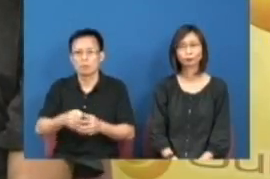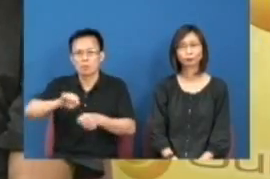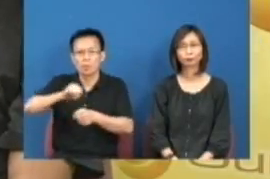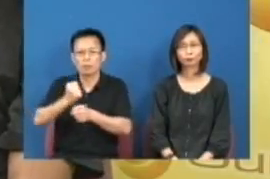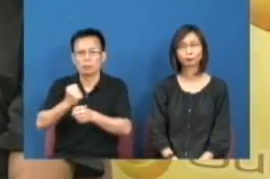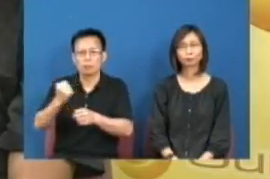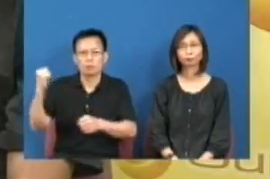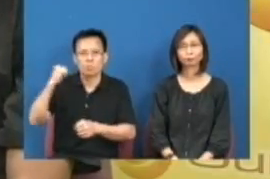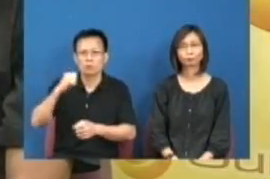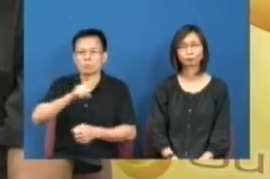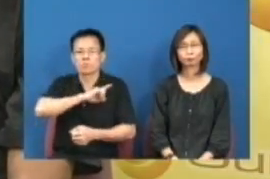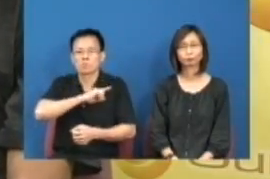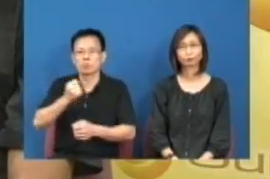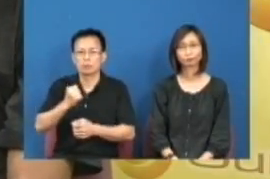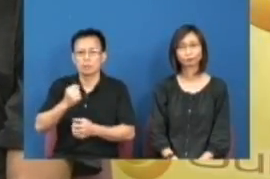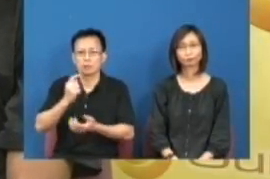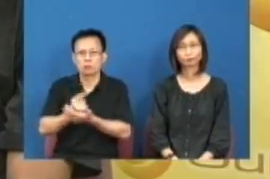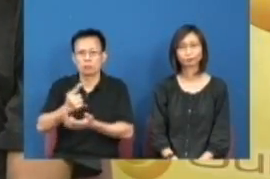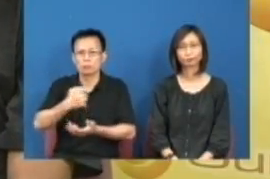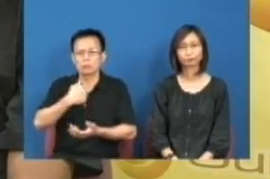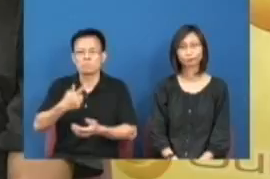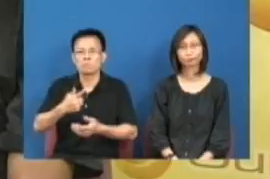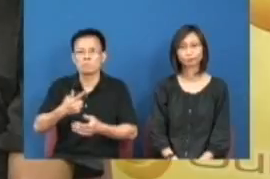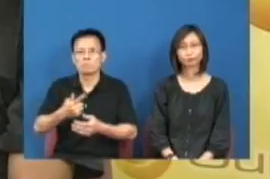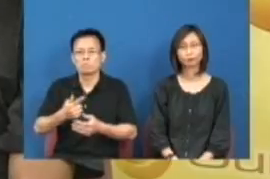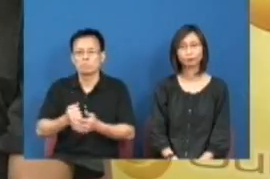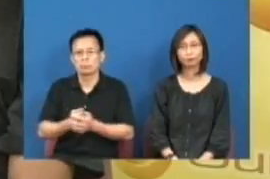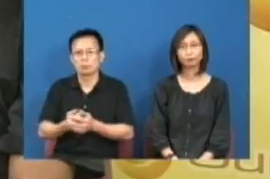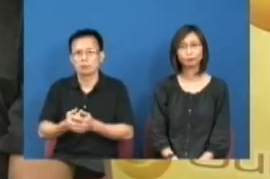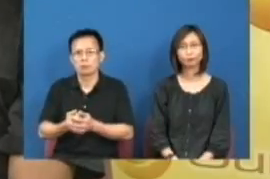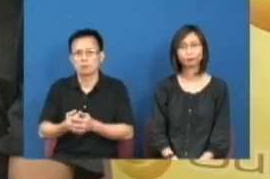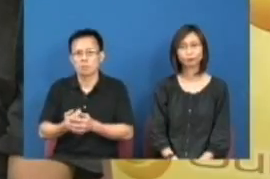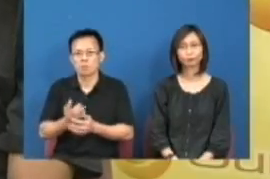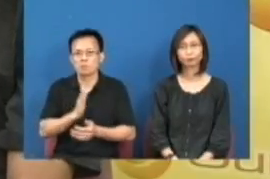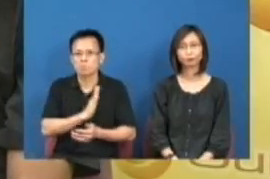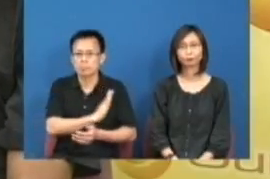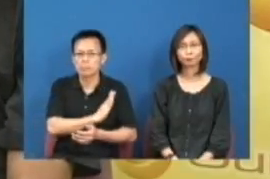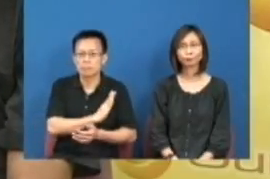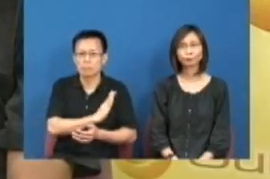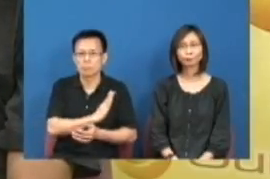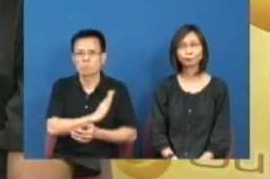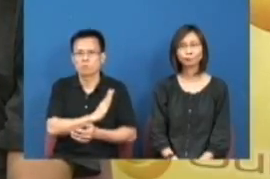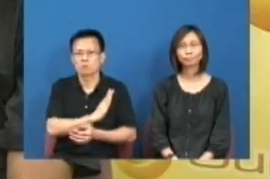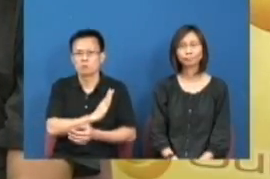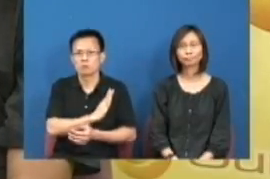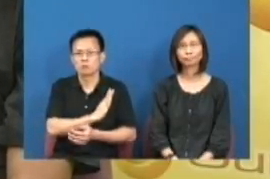要性，咁可以唔走啦。第二就係加強傾斜去呢個